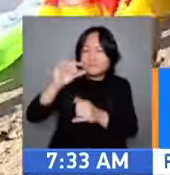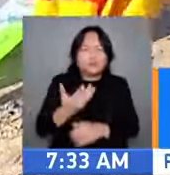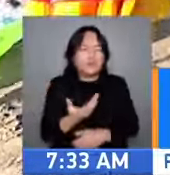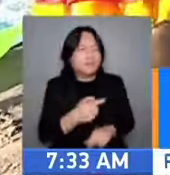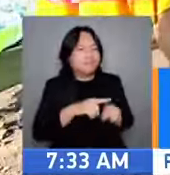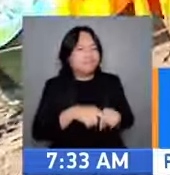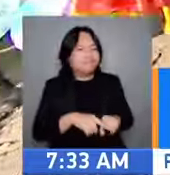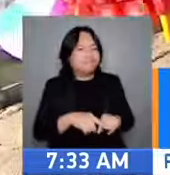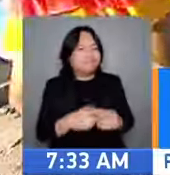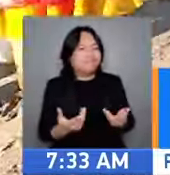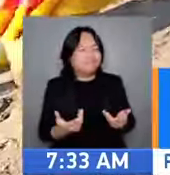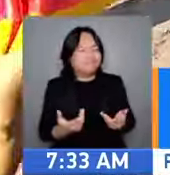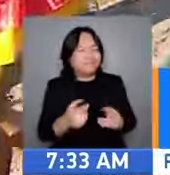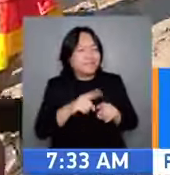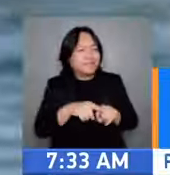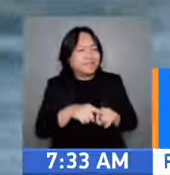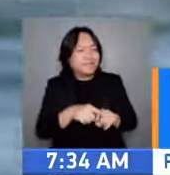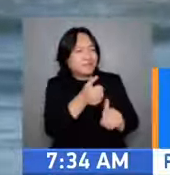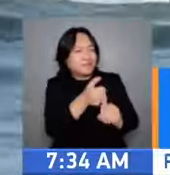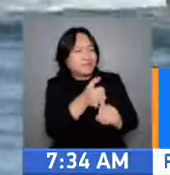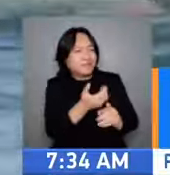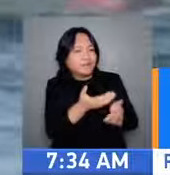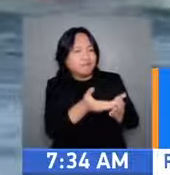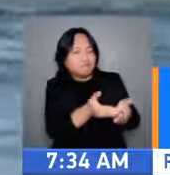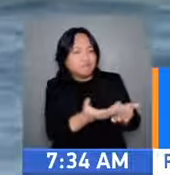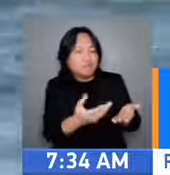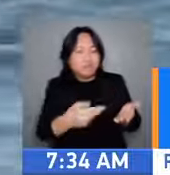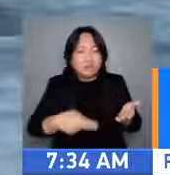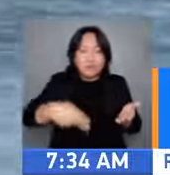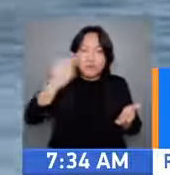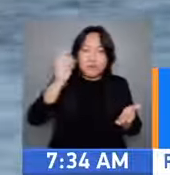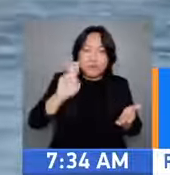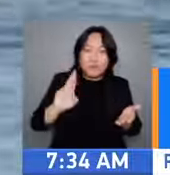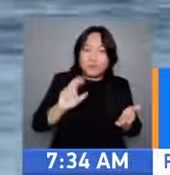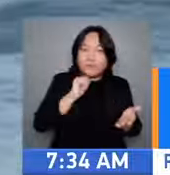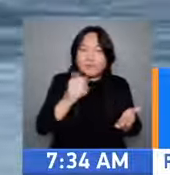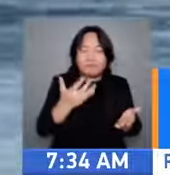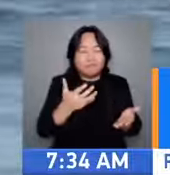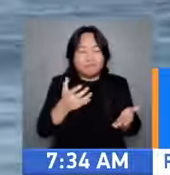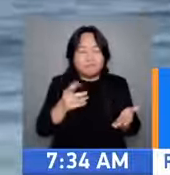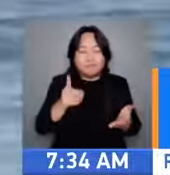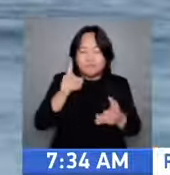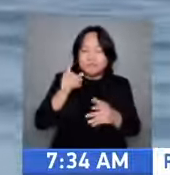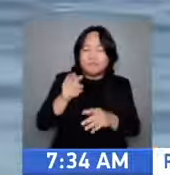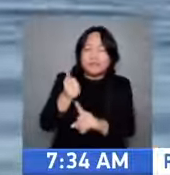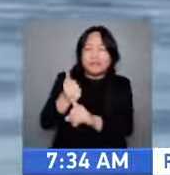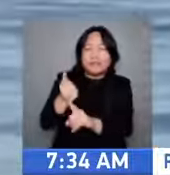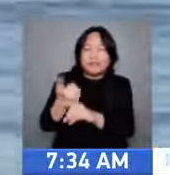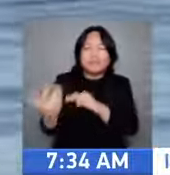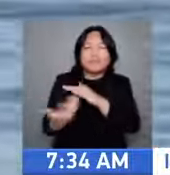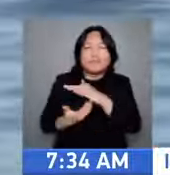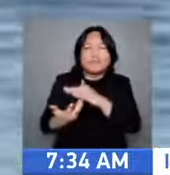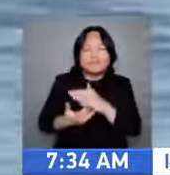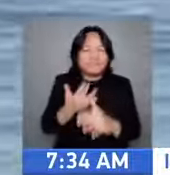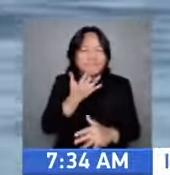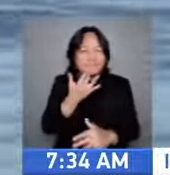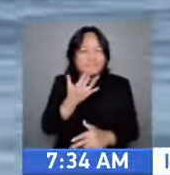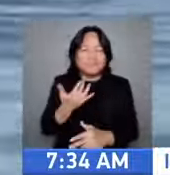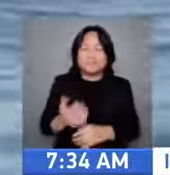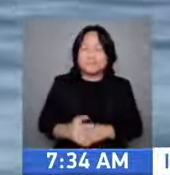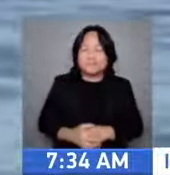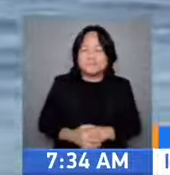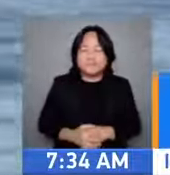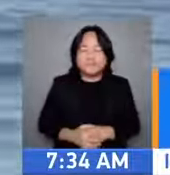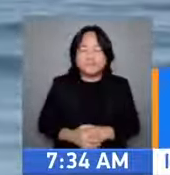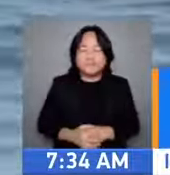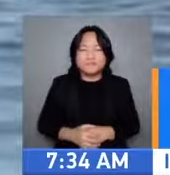saka sa kung anong request niya, kung gaano kataas yung gusto niya. Okay. So si Anjo, kanina yung nakita po natin, saka sa mga practice niya, ano po yung gaano kataas na po